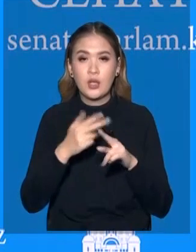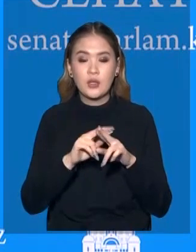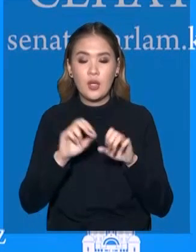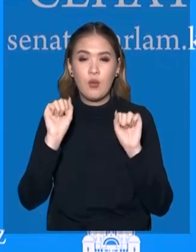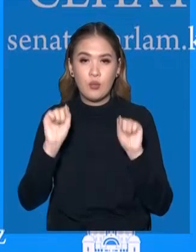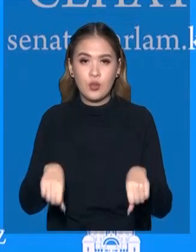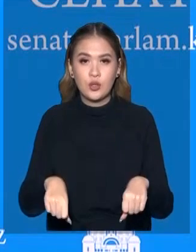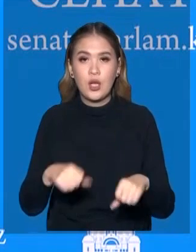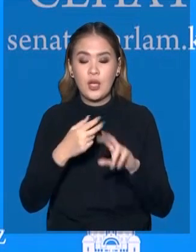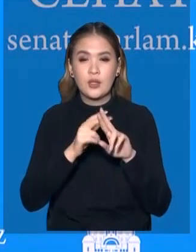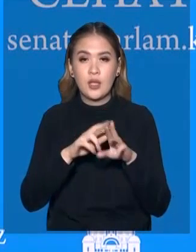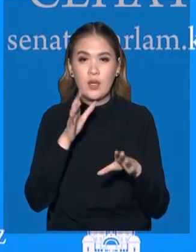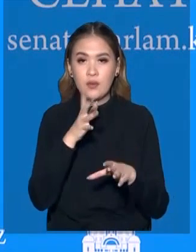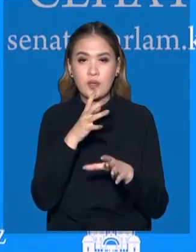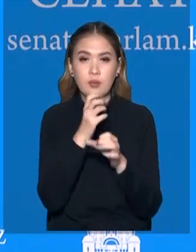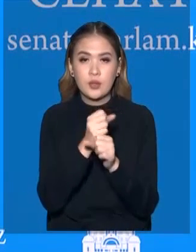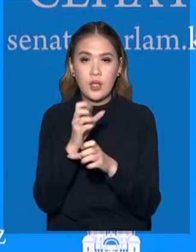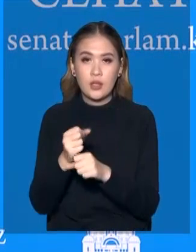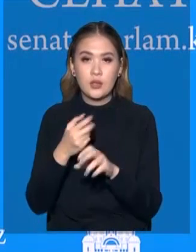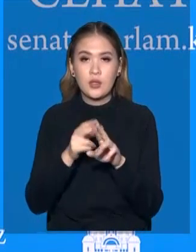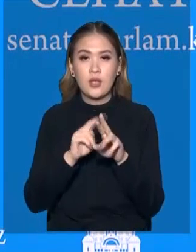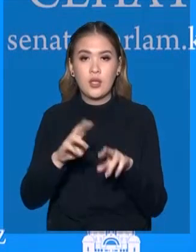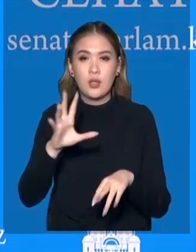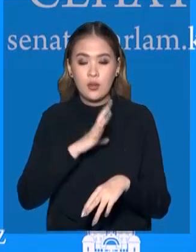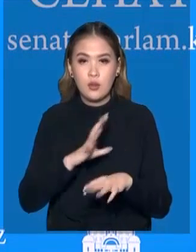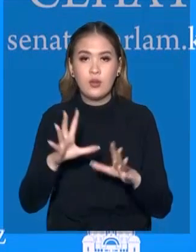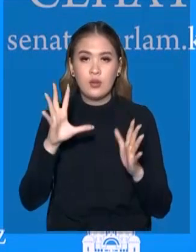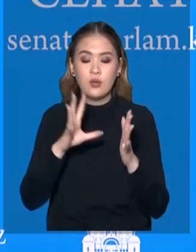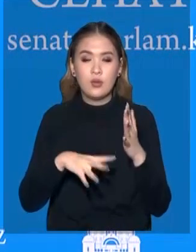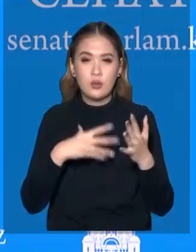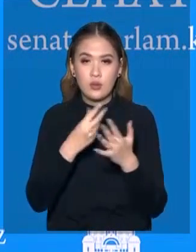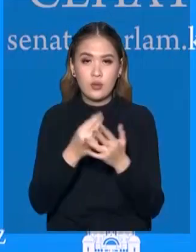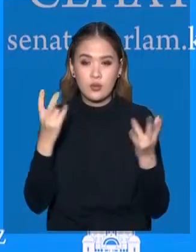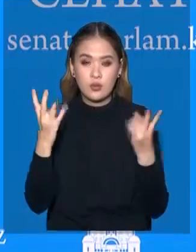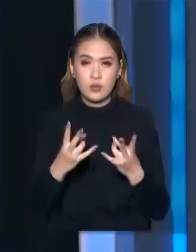Егер жаза мерзімі қысқартылса, онда ол қалған мерзімін өтеуі керек.